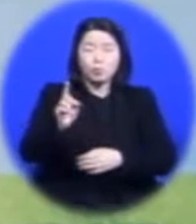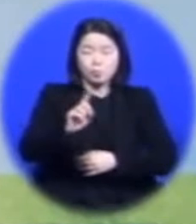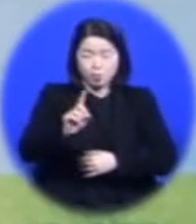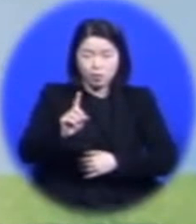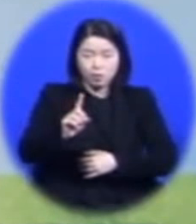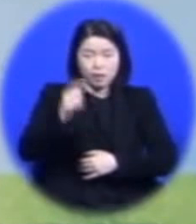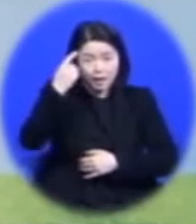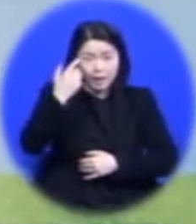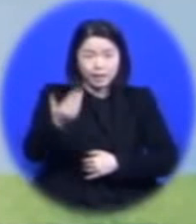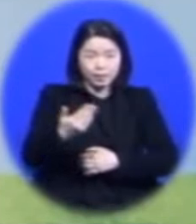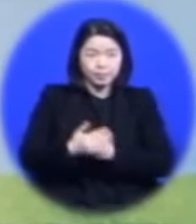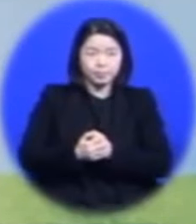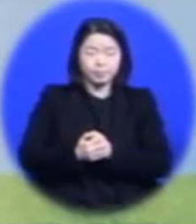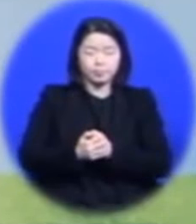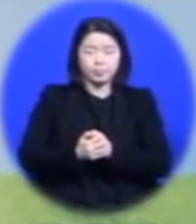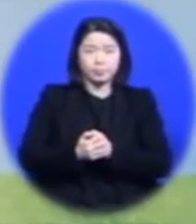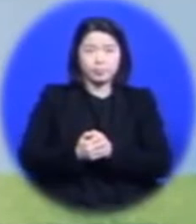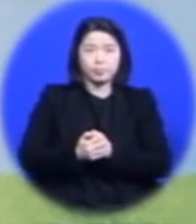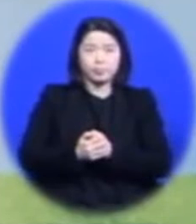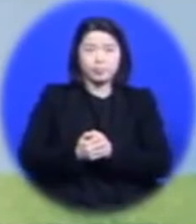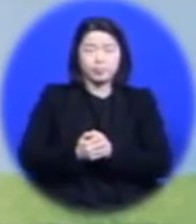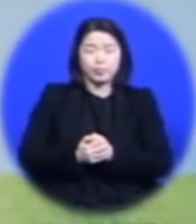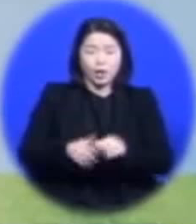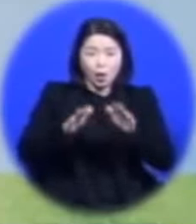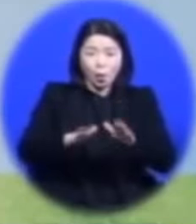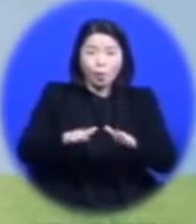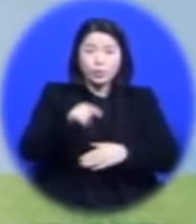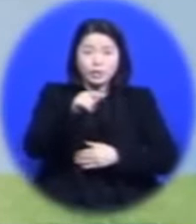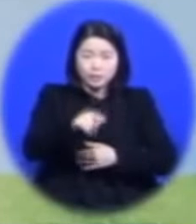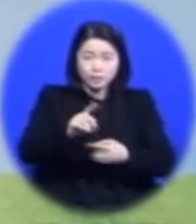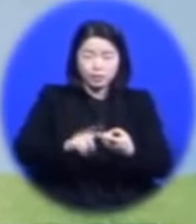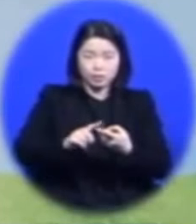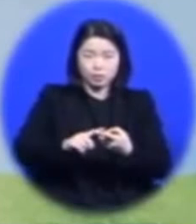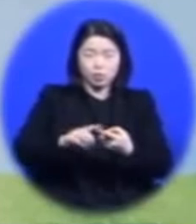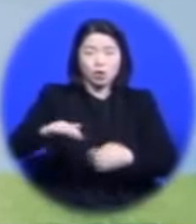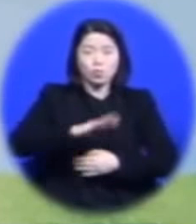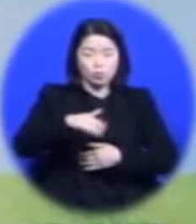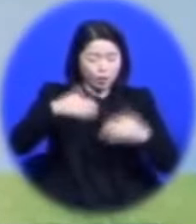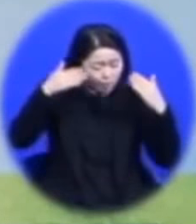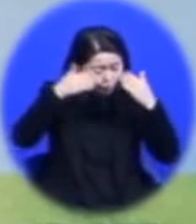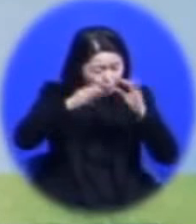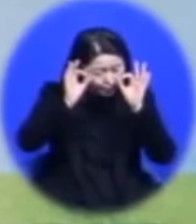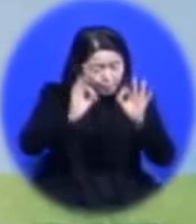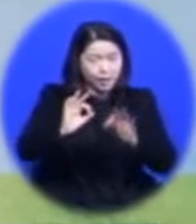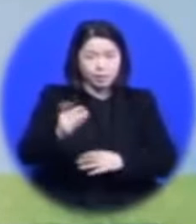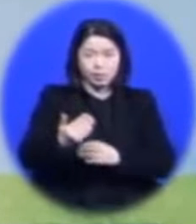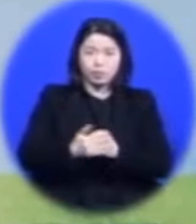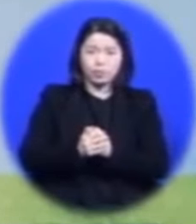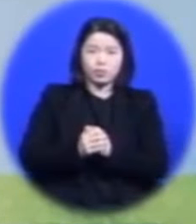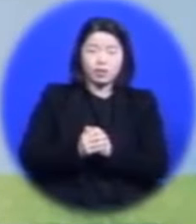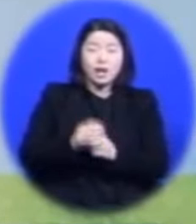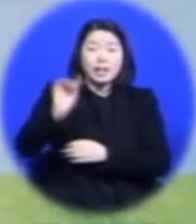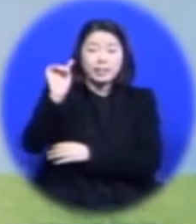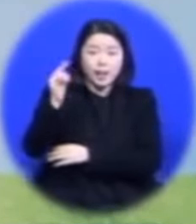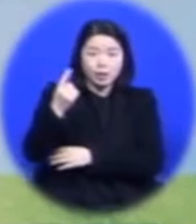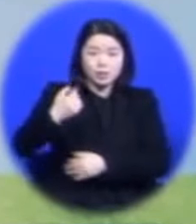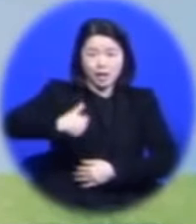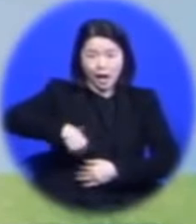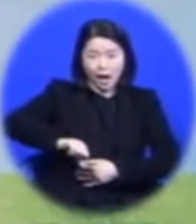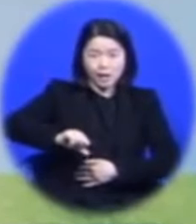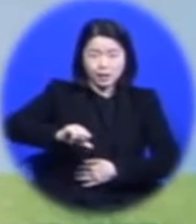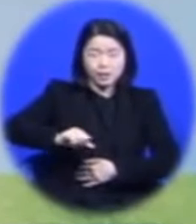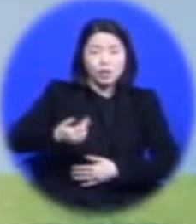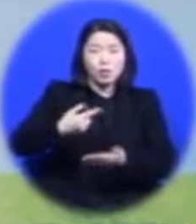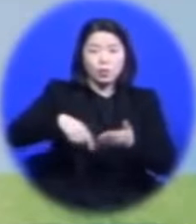뭔줄 아십니까 오늘 그 그것을 우리가 주목해 보야 합니다 다윗은 아들 솔로몬을